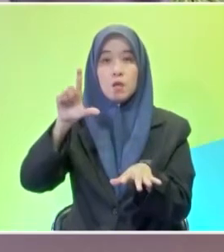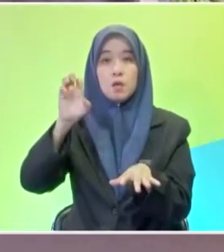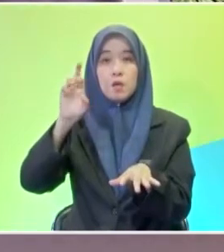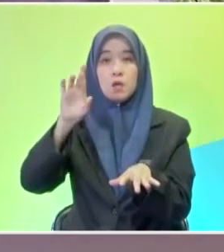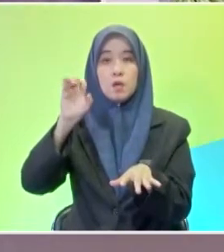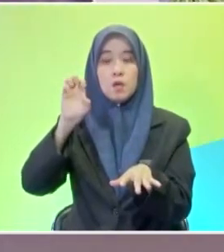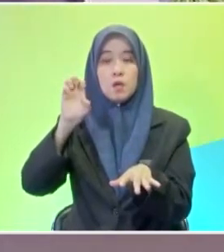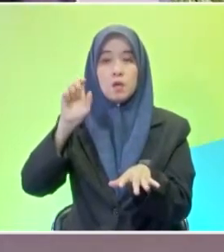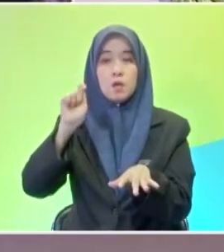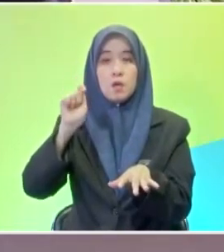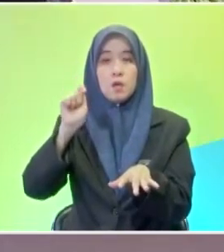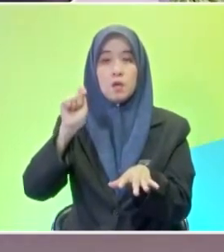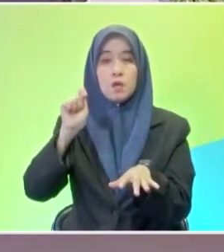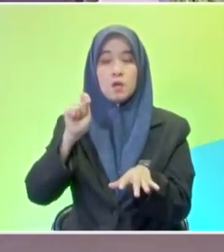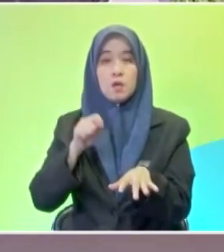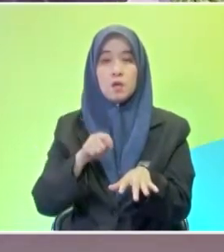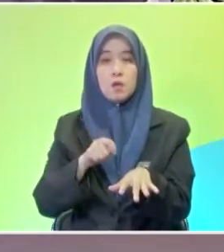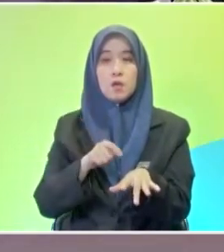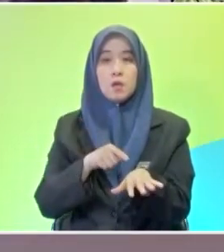dan juga yang kecil dong